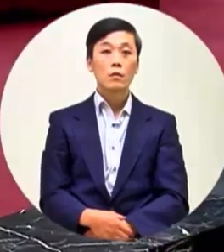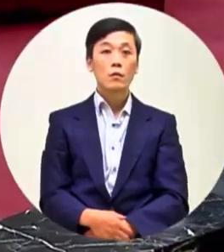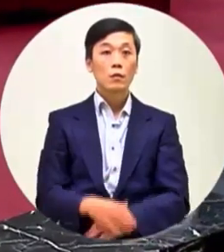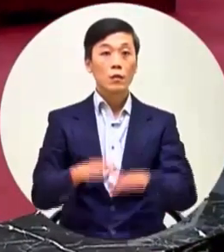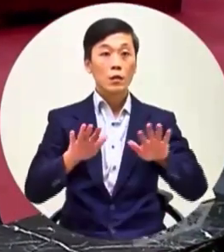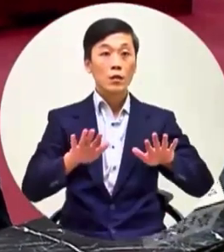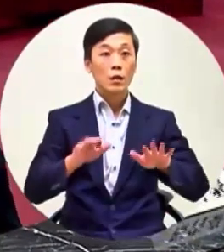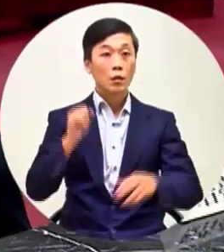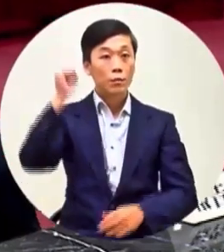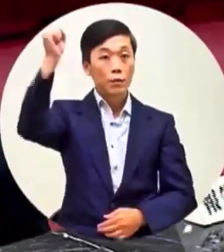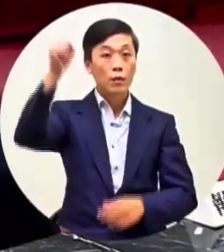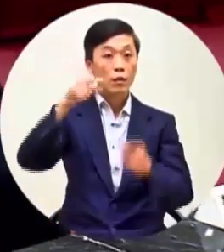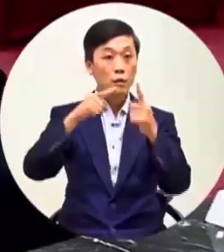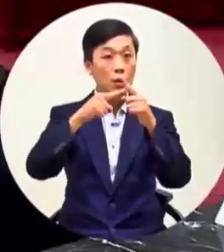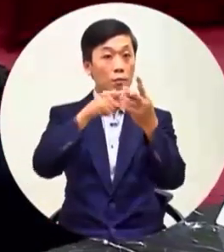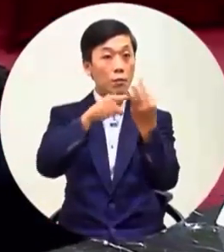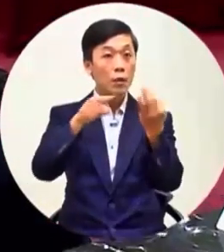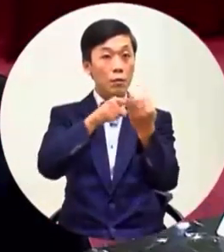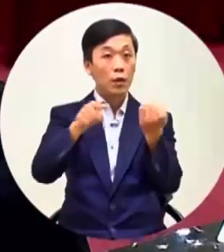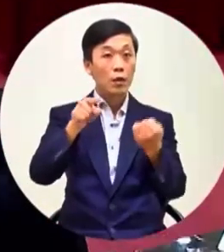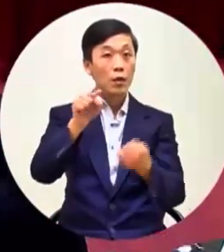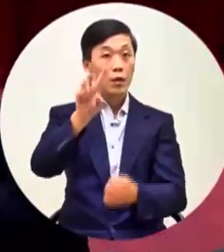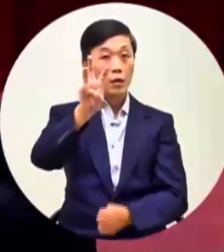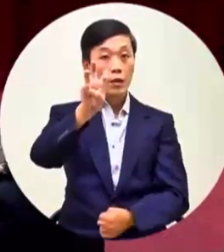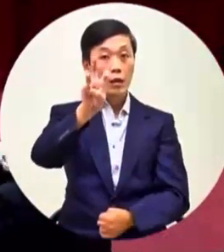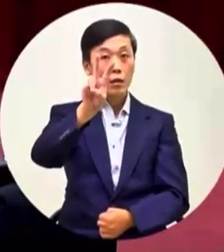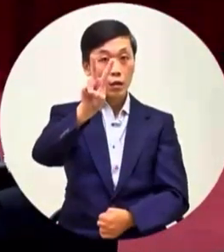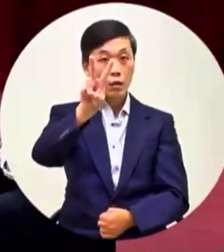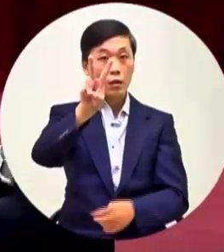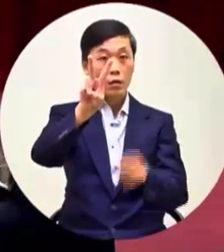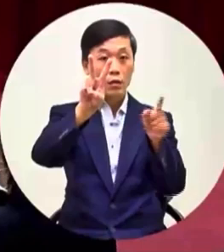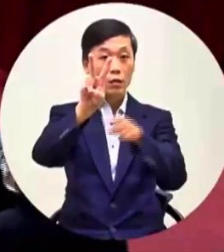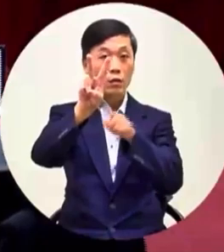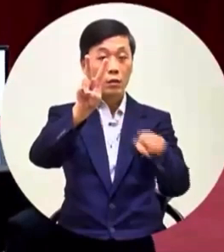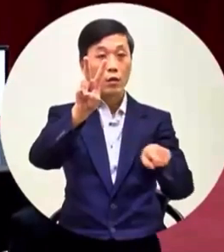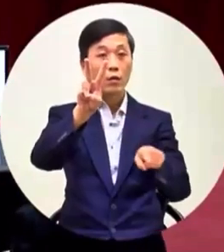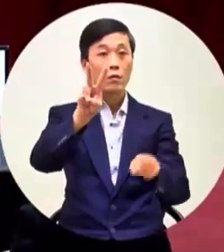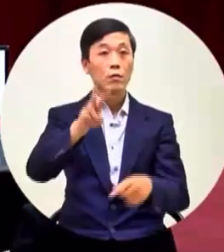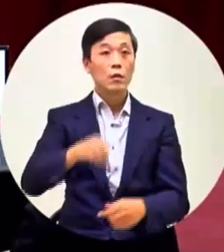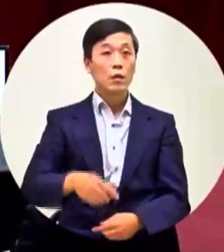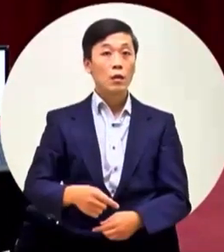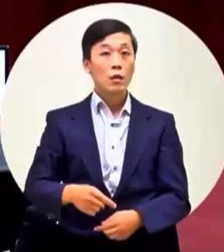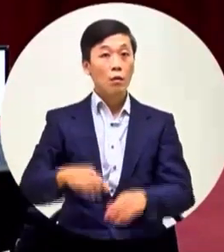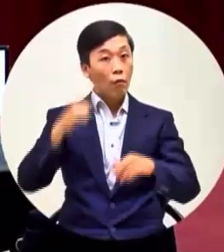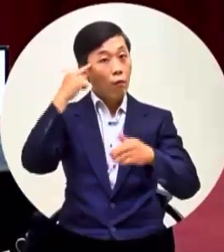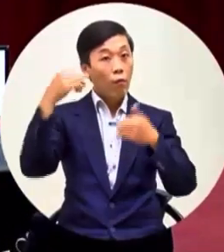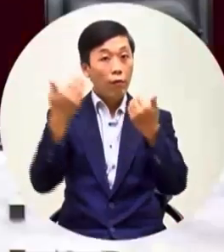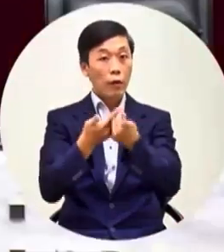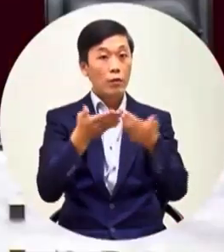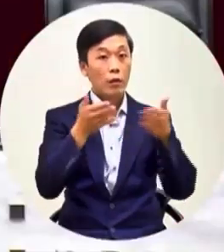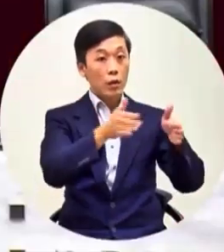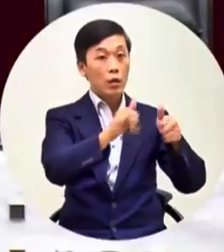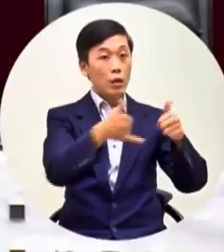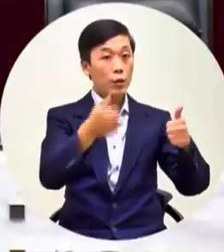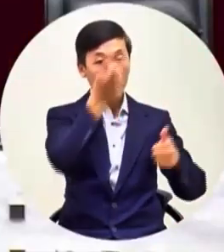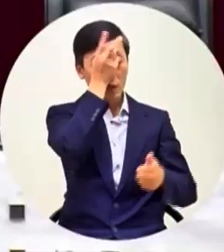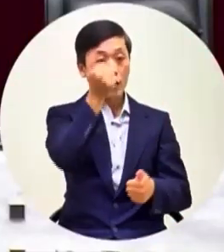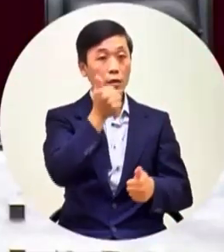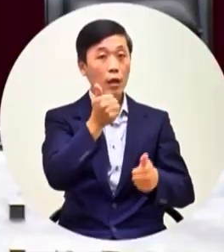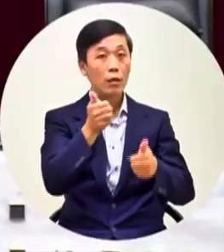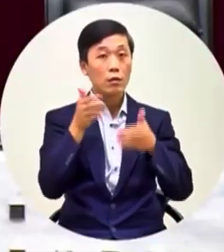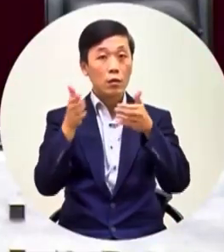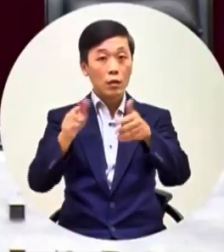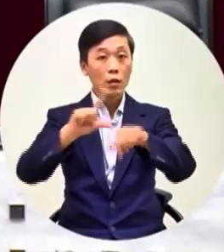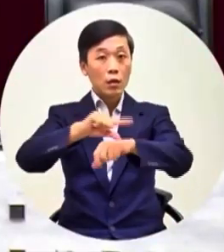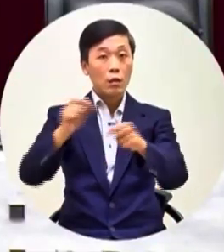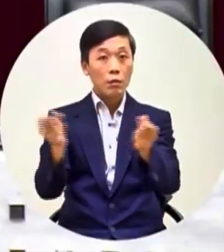举手的有32位。 好，那反对我们曾议员所提继续召开临时